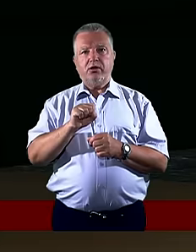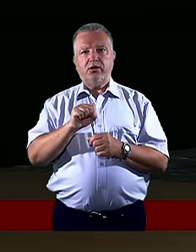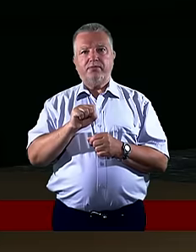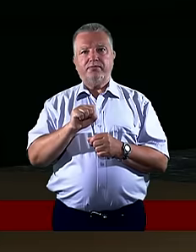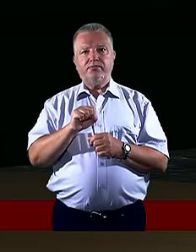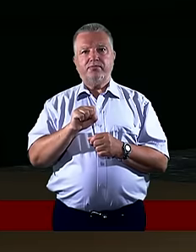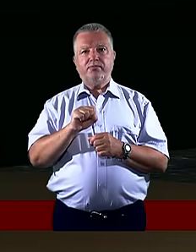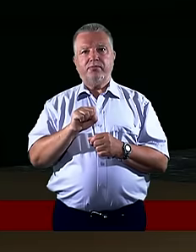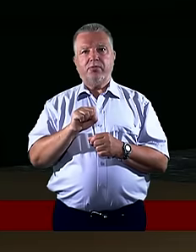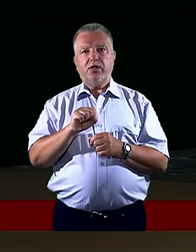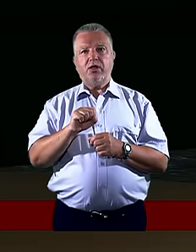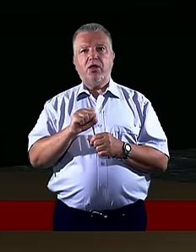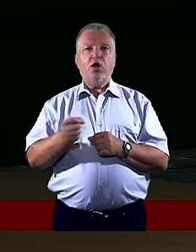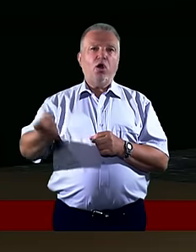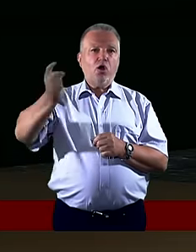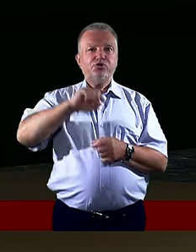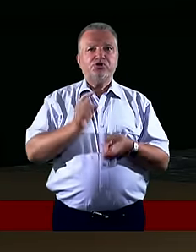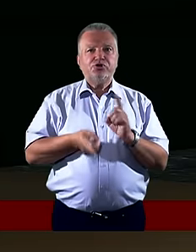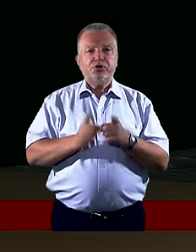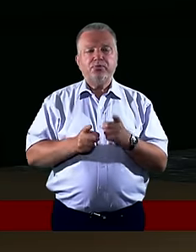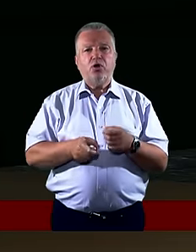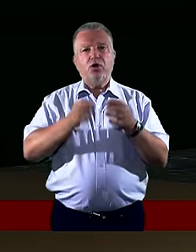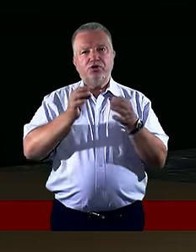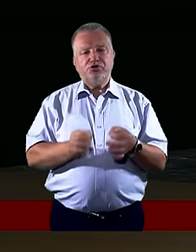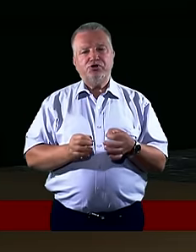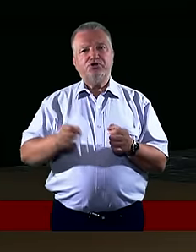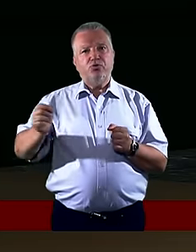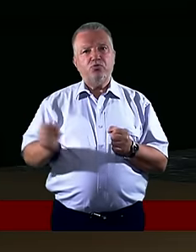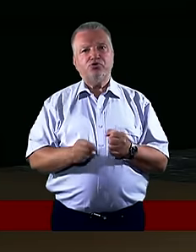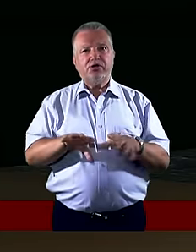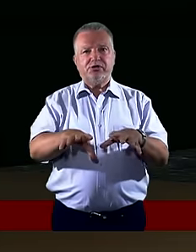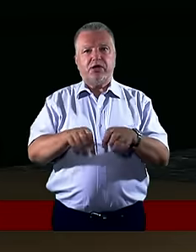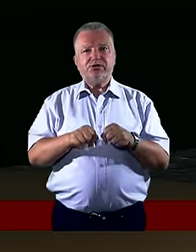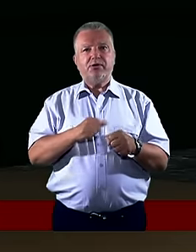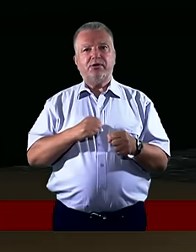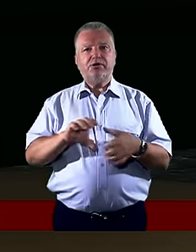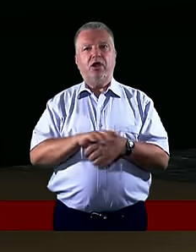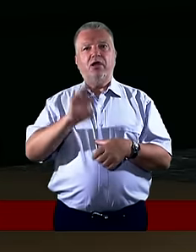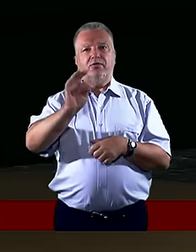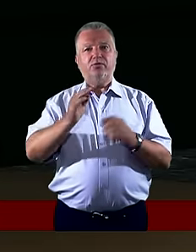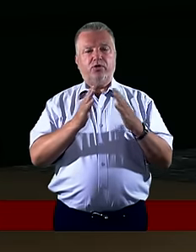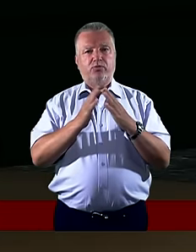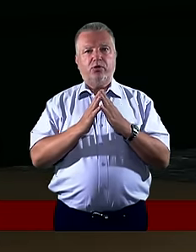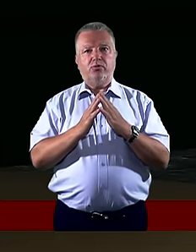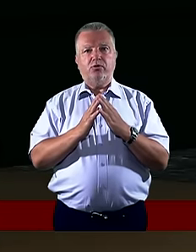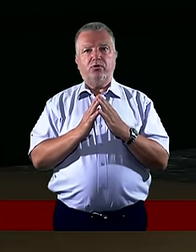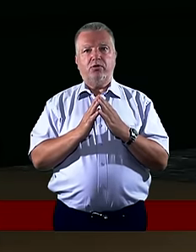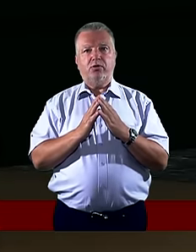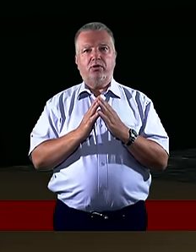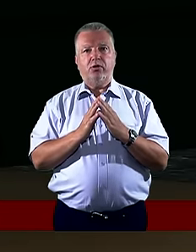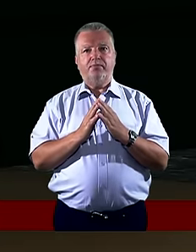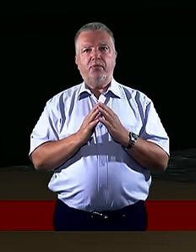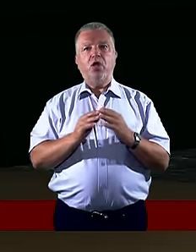Mianowicie, Zacheuszu, zejdź śpiesznie, gdyż dziś muszę się zatrzymać w twoim